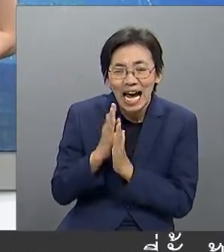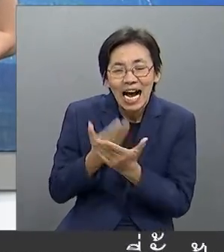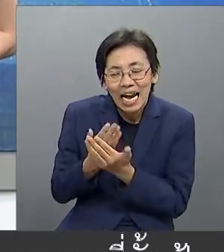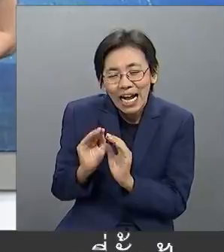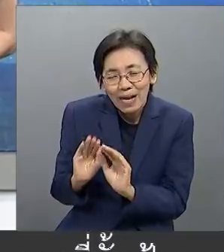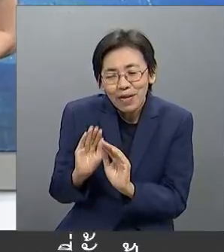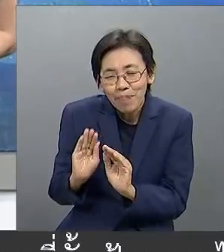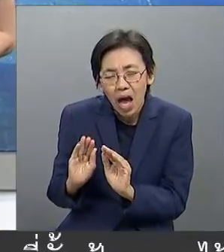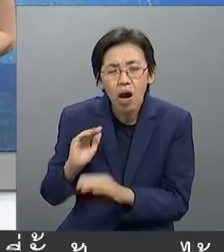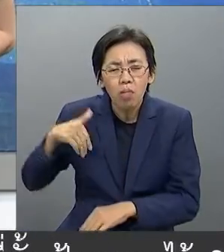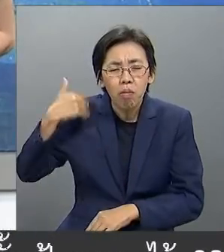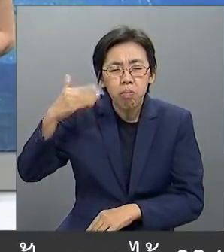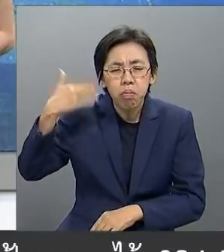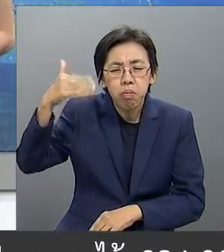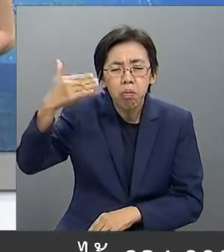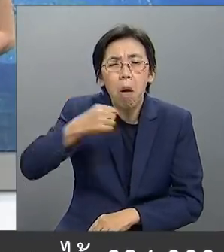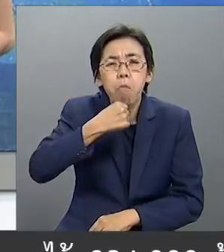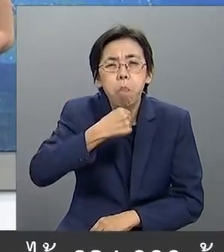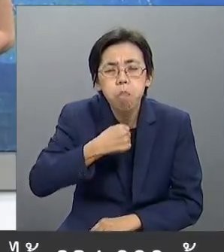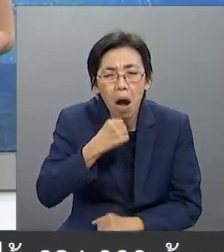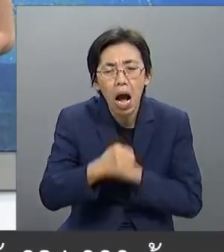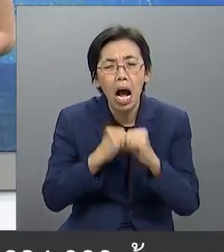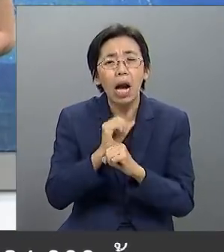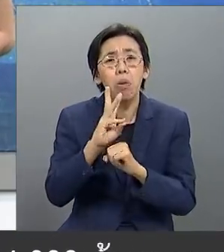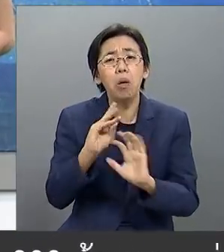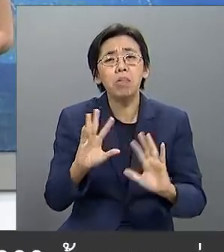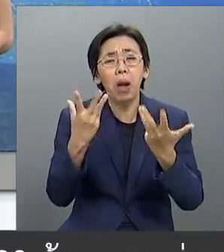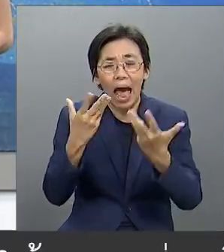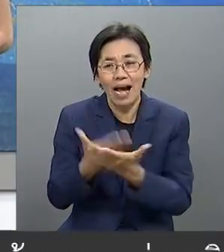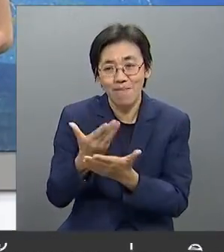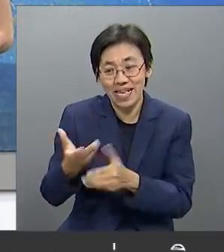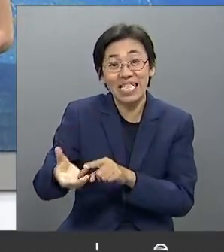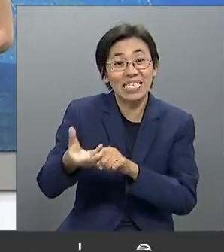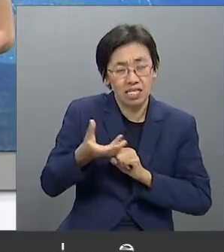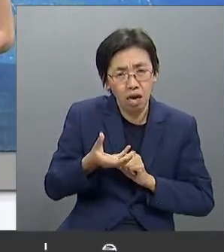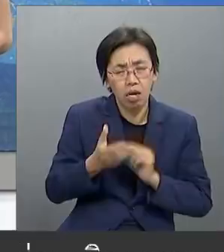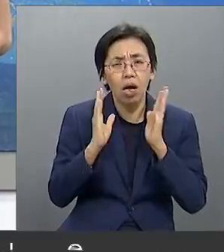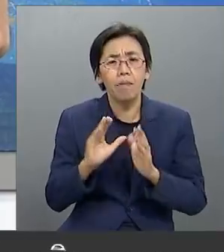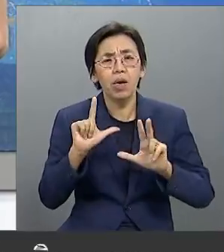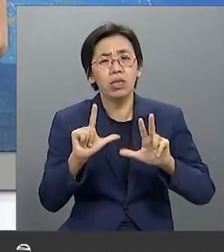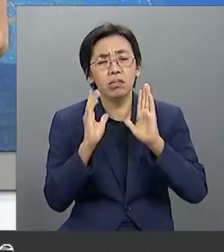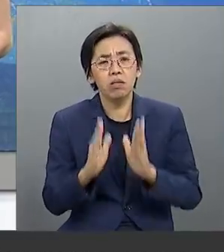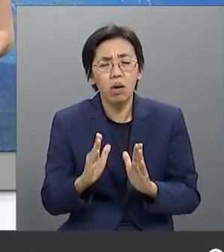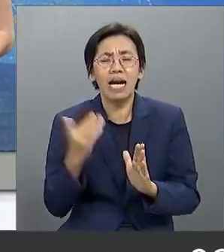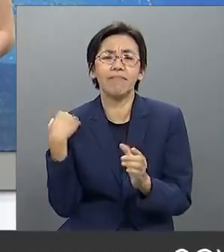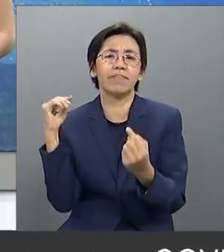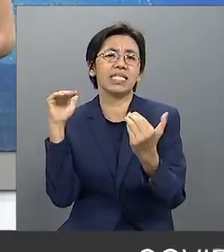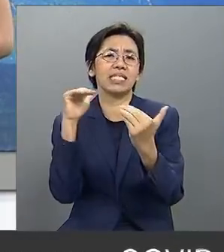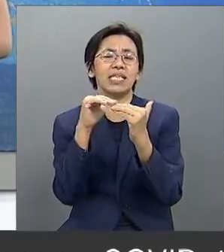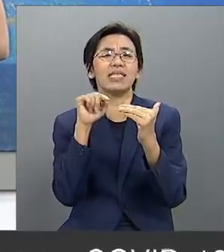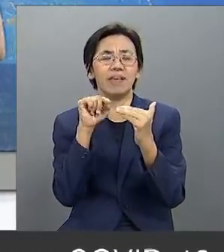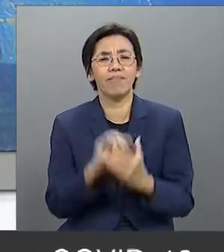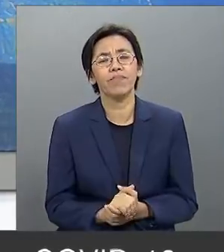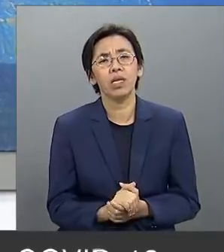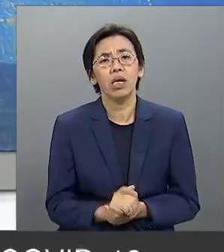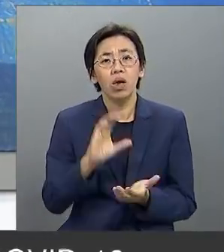คุณภาพชีวิตวัยเกษียณแต่ว่าข้อเท็จจริงมีเพียงแค่ 3ล้านคนเท่านั้นที่เข้าถึงนะคะแต่ตอนนี้รัฐบาลปักดันให้มีกองทุนสำรองเลี้ยง